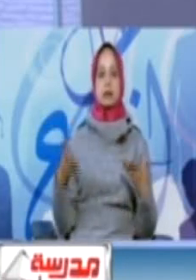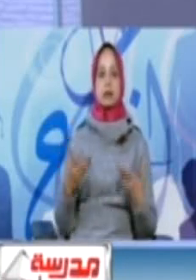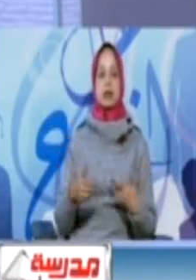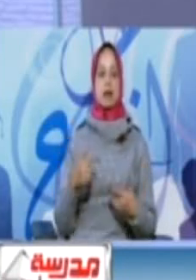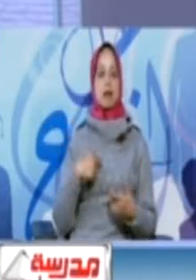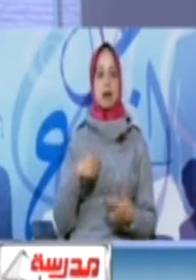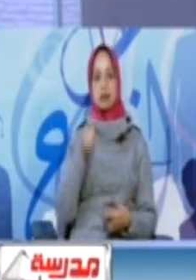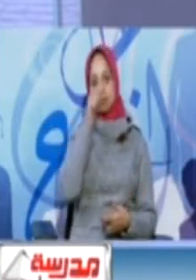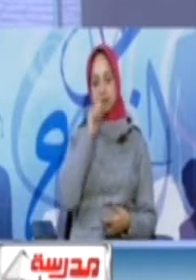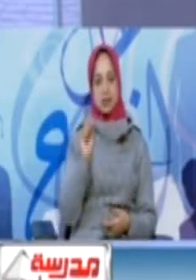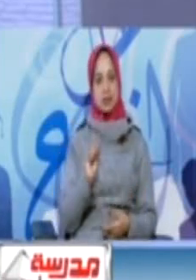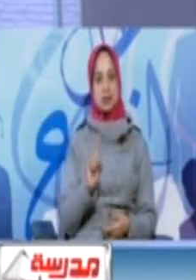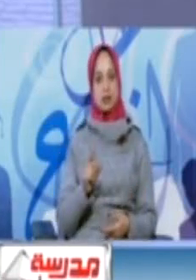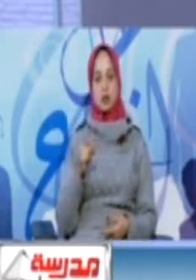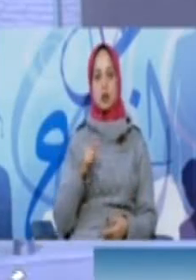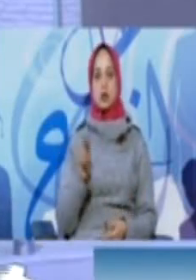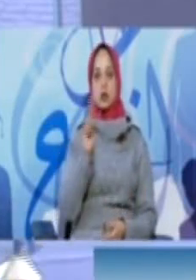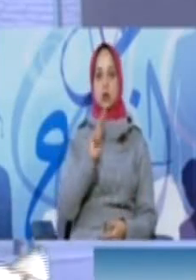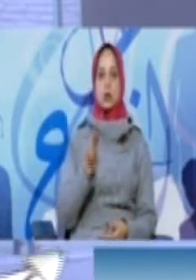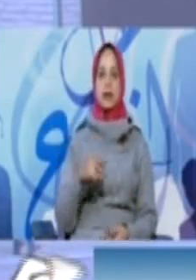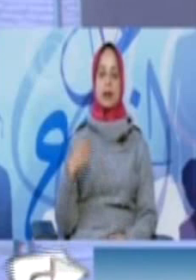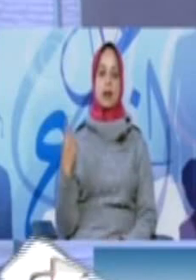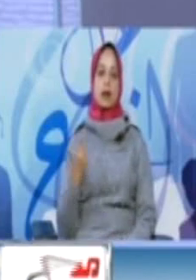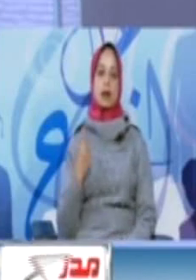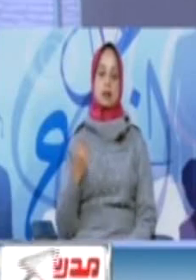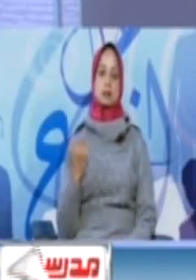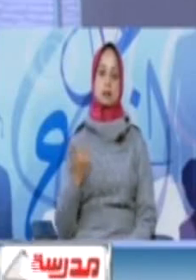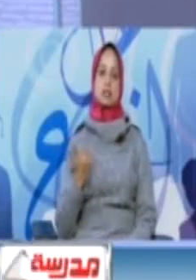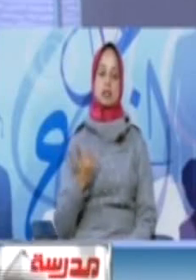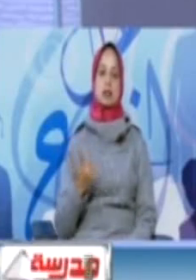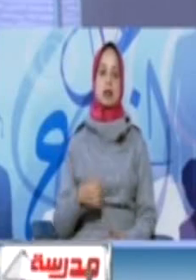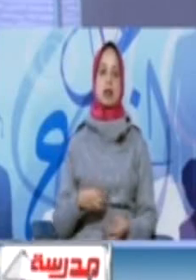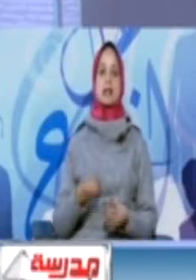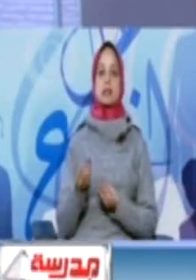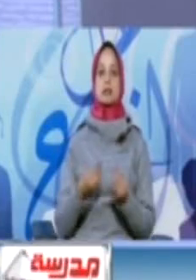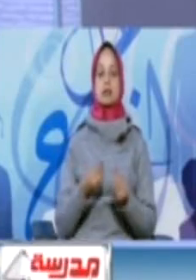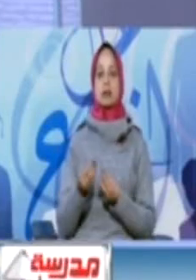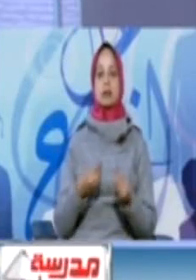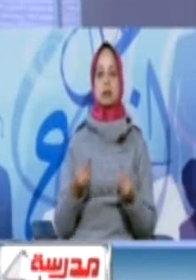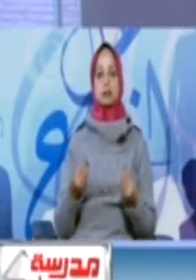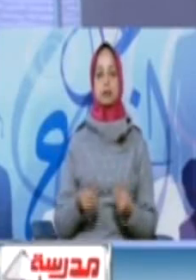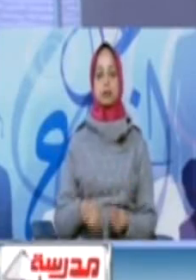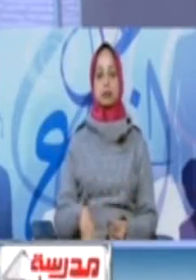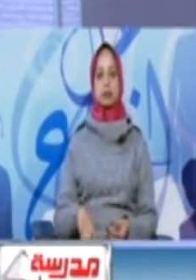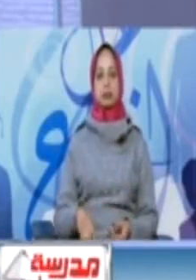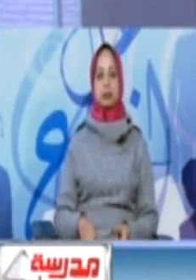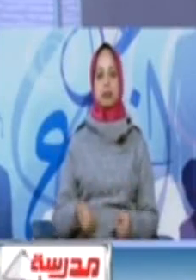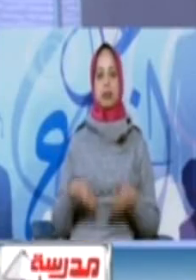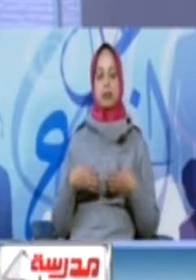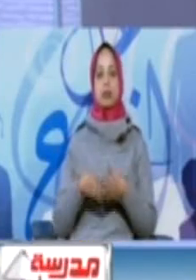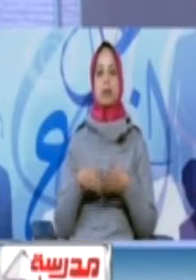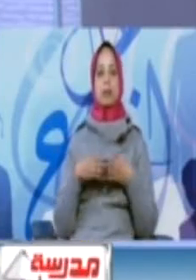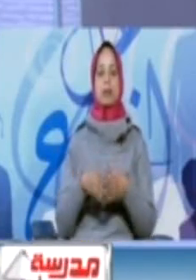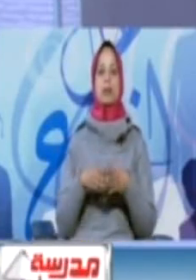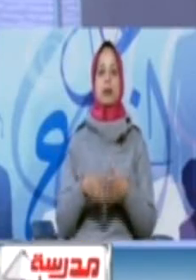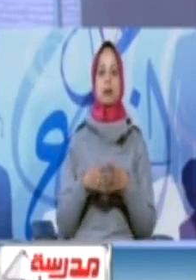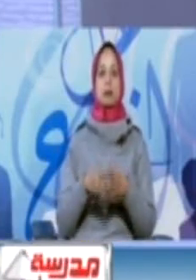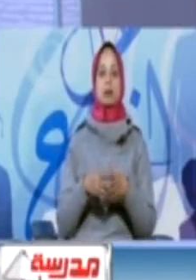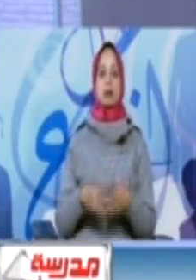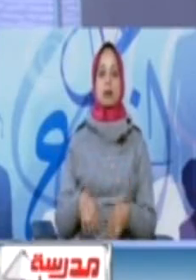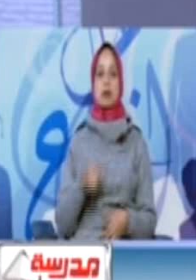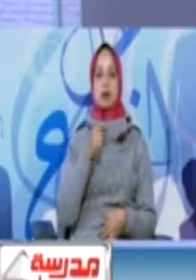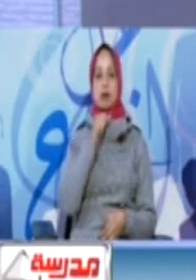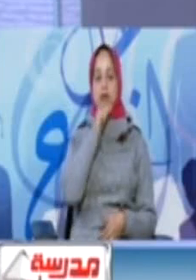هزعلك، هسألك سؤال بسيط. اتفضل. يعني لما اقول ما العلاقة بين الحملة الفرنسية وتكوين محمد علي الجيش